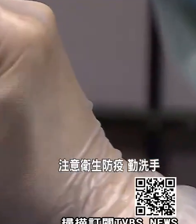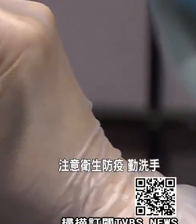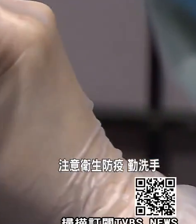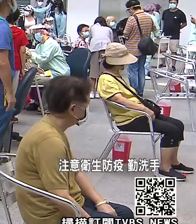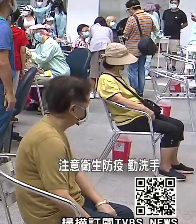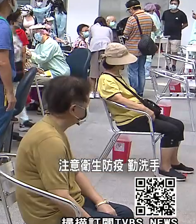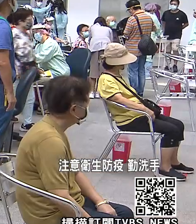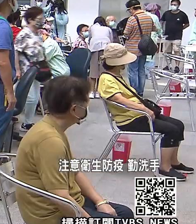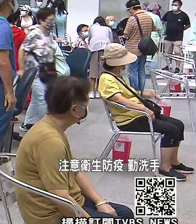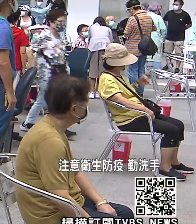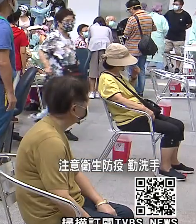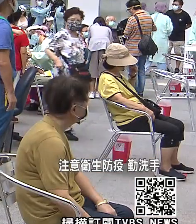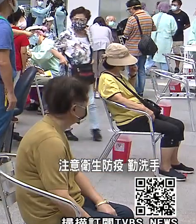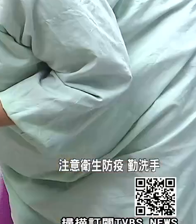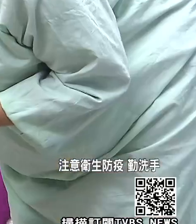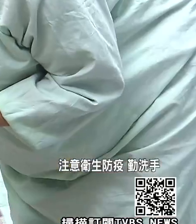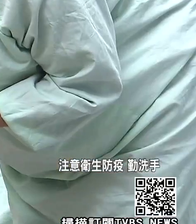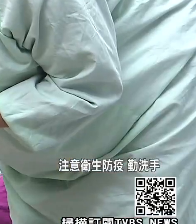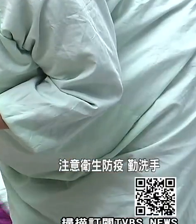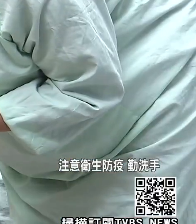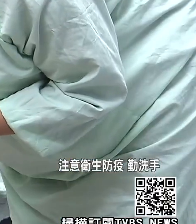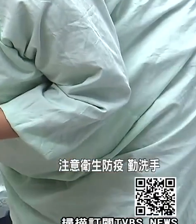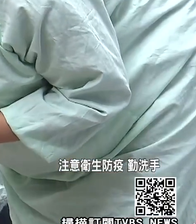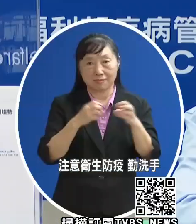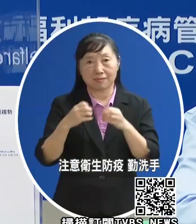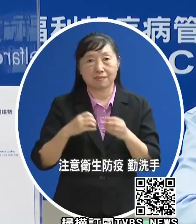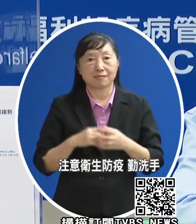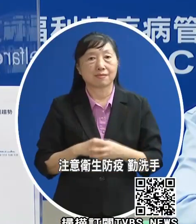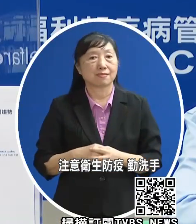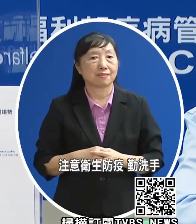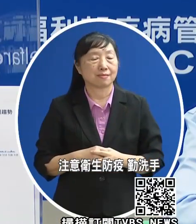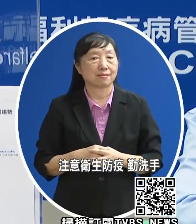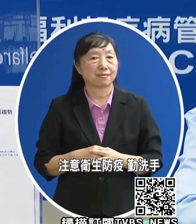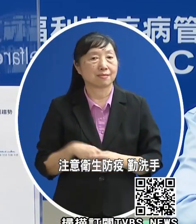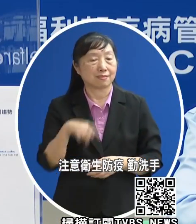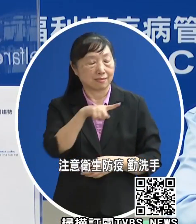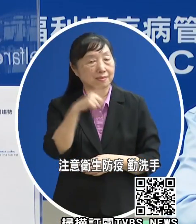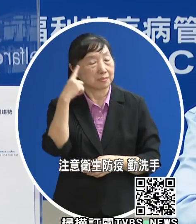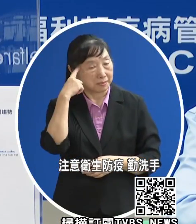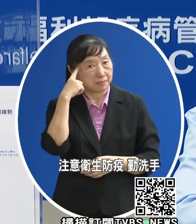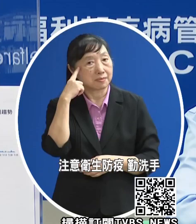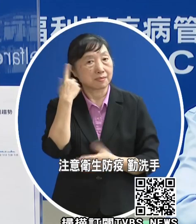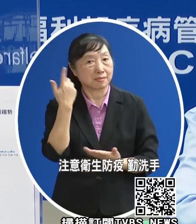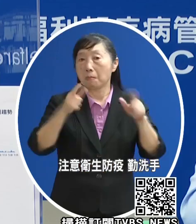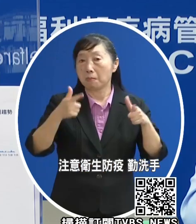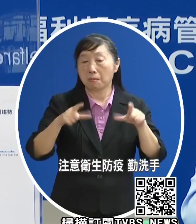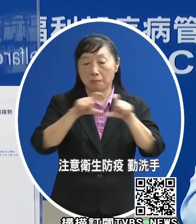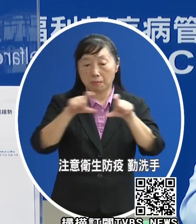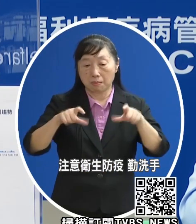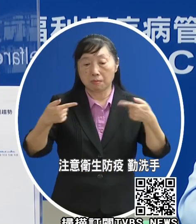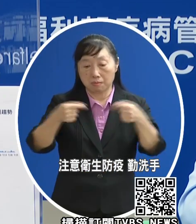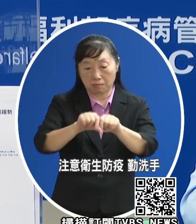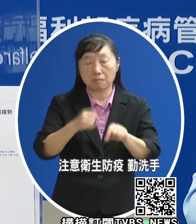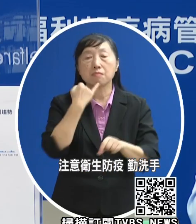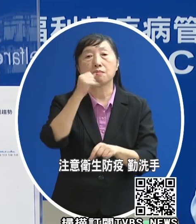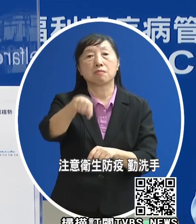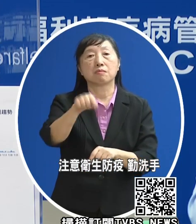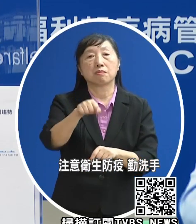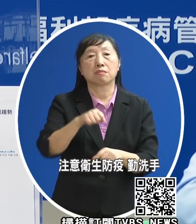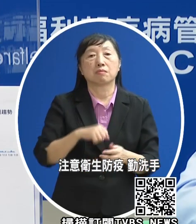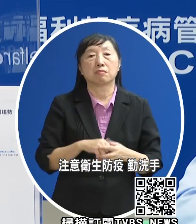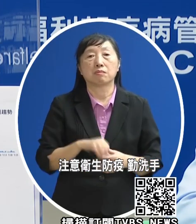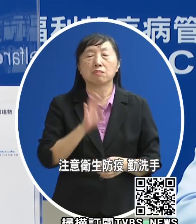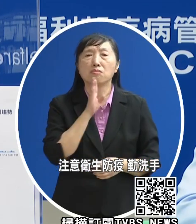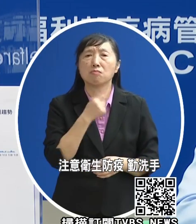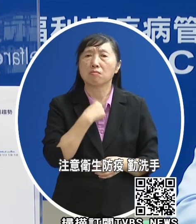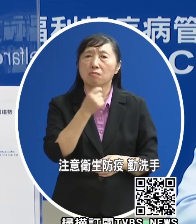是解套方法。如今指挥中心的专家委员也有初步共识。 他们是认同可以混打，他们可能建议